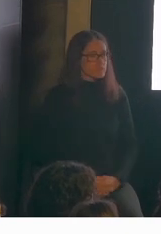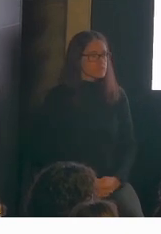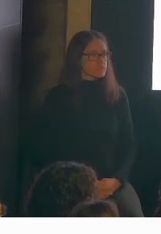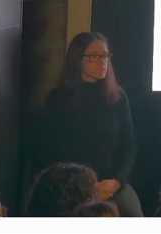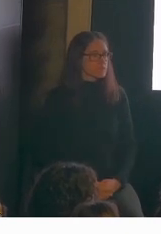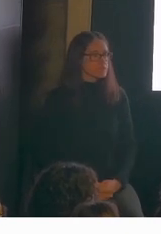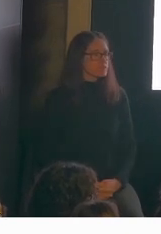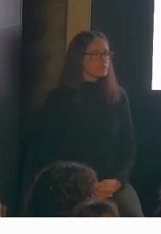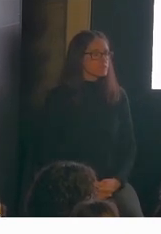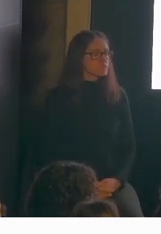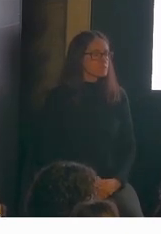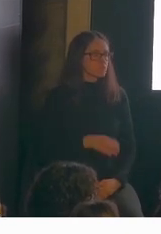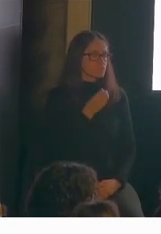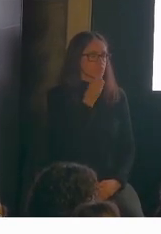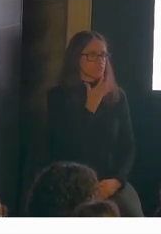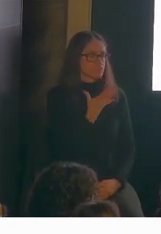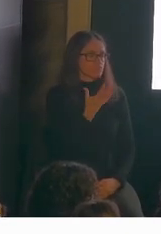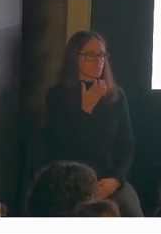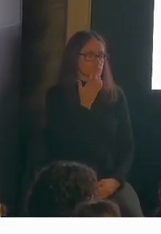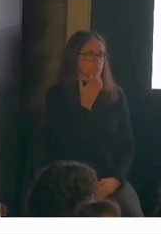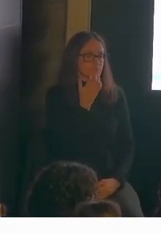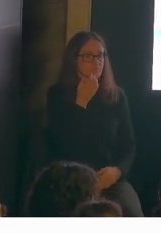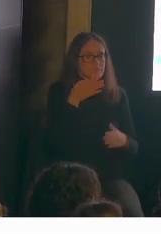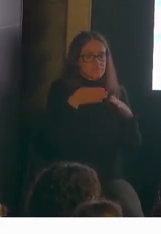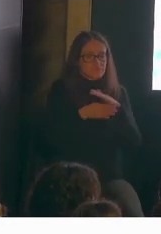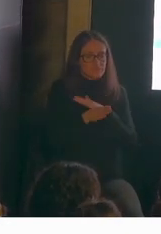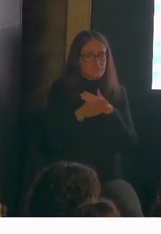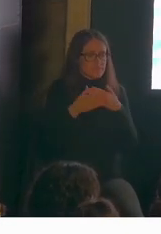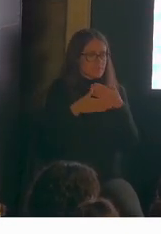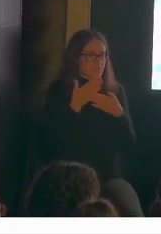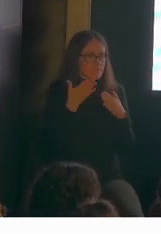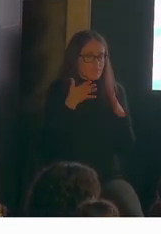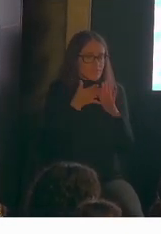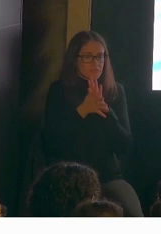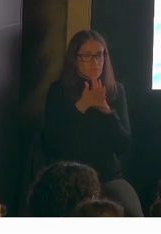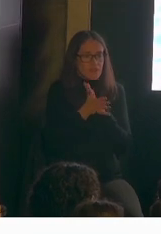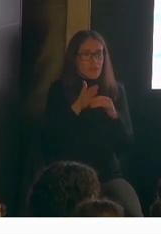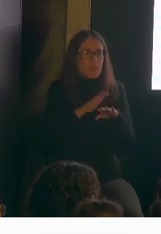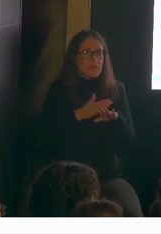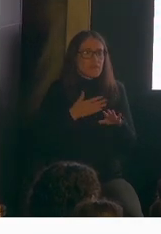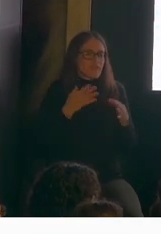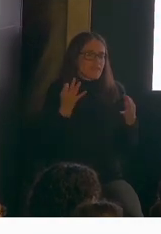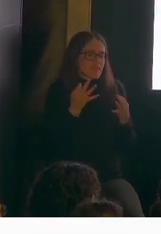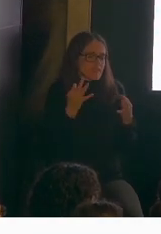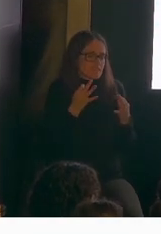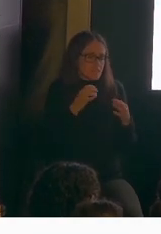Bueno, i aquí ha estat una miqueta la introducció de què per mi és pastisseria nutritiva.